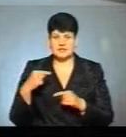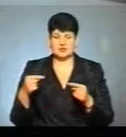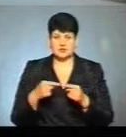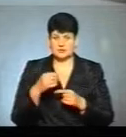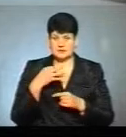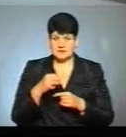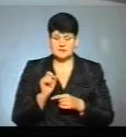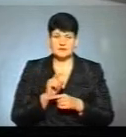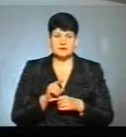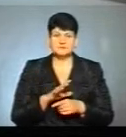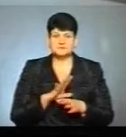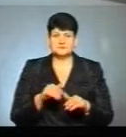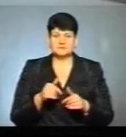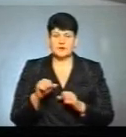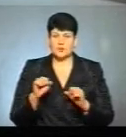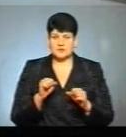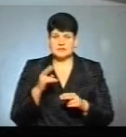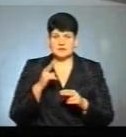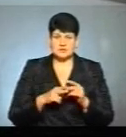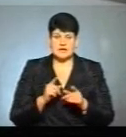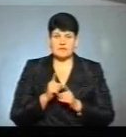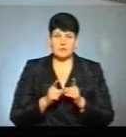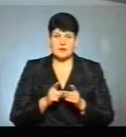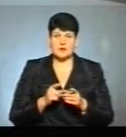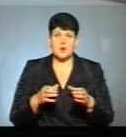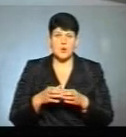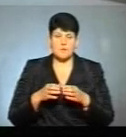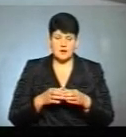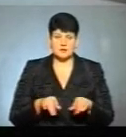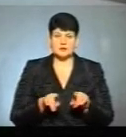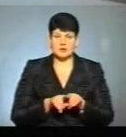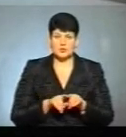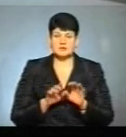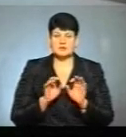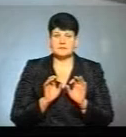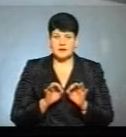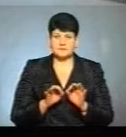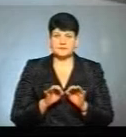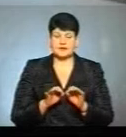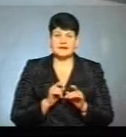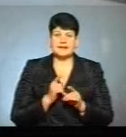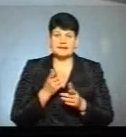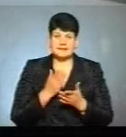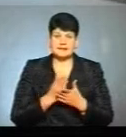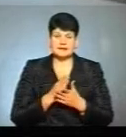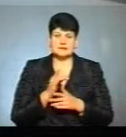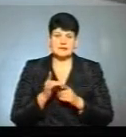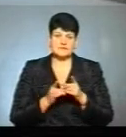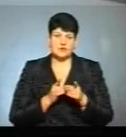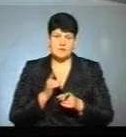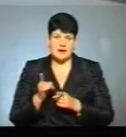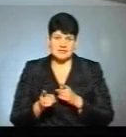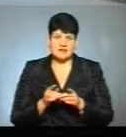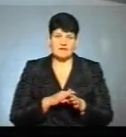завдання, які були поставлені перед урядом, завершити формування громад, але також паралельно з цим йде трансформація виконавчих